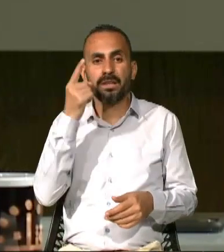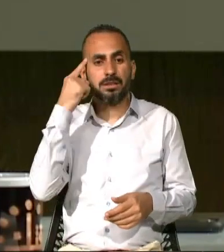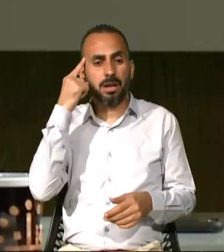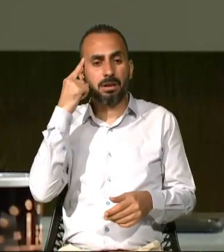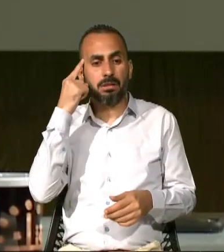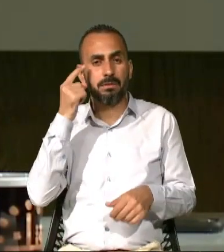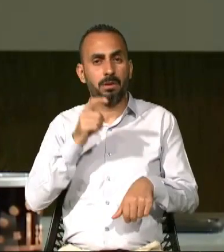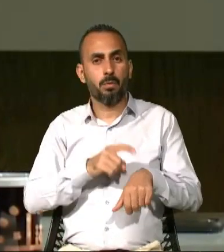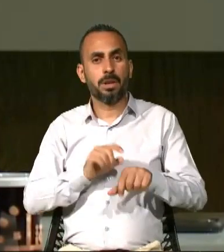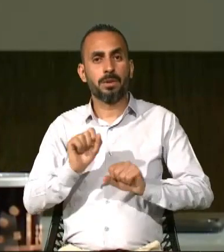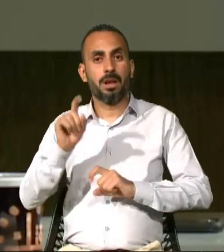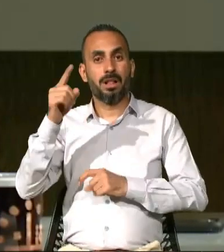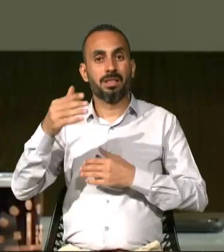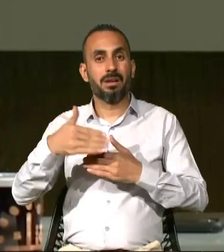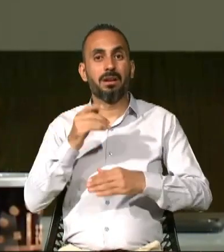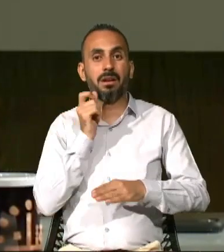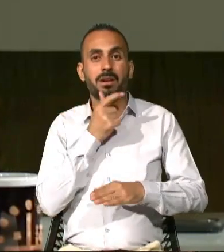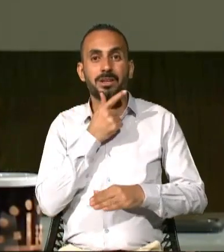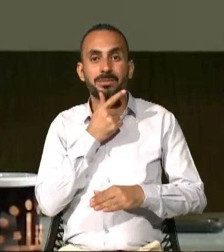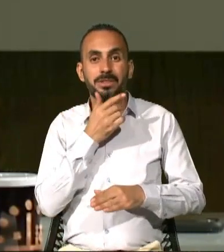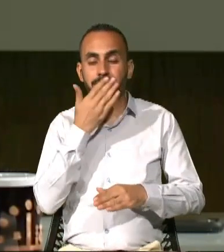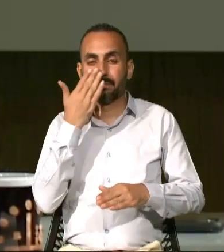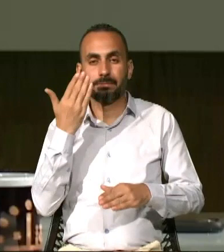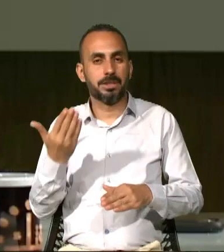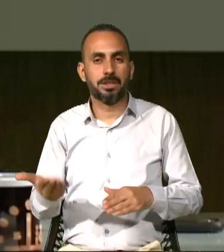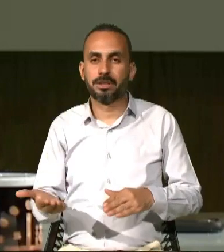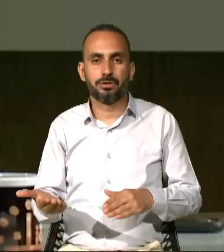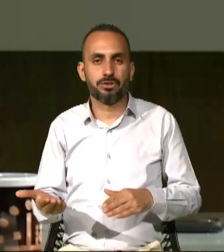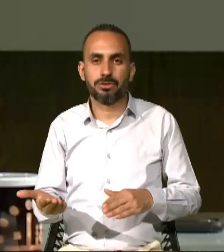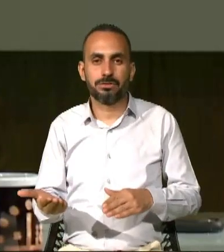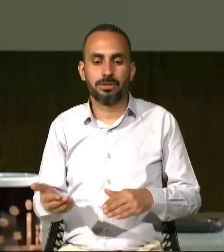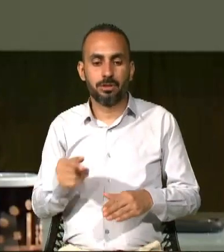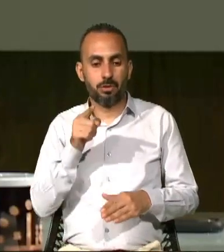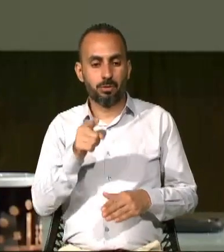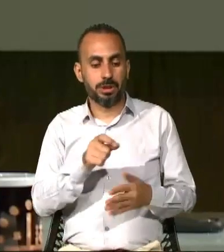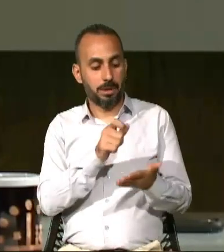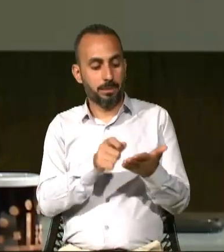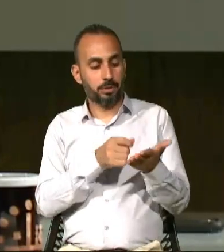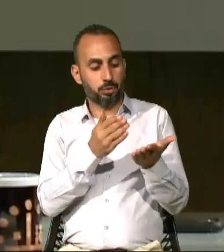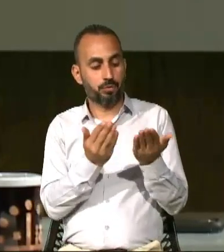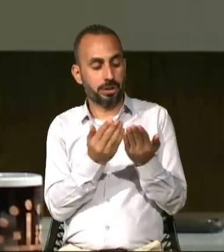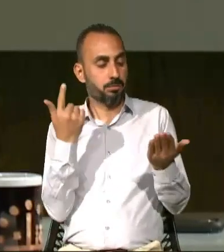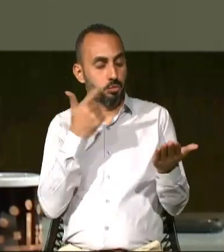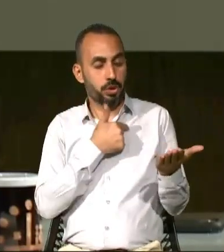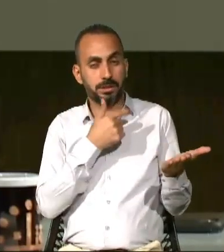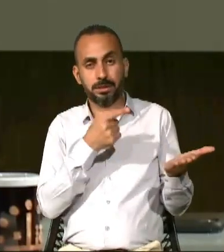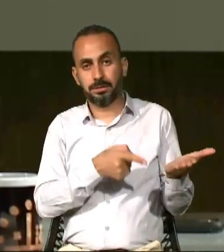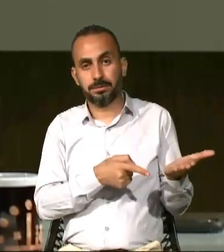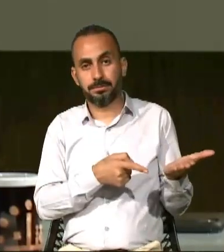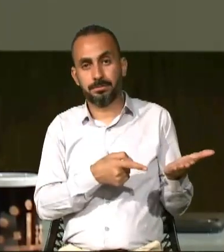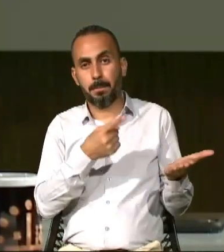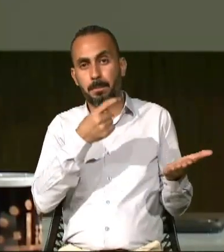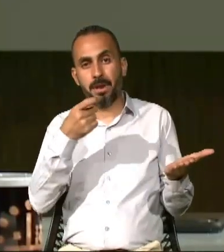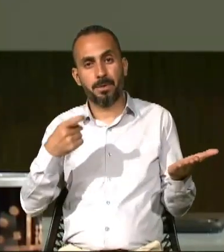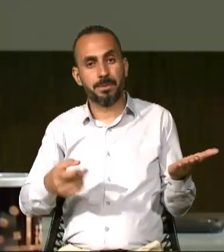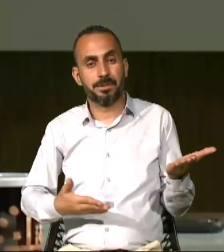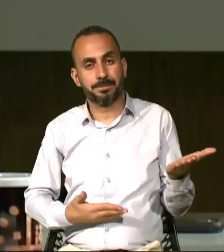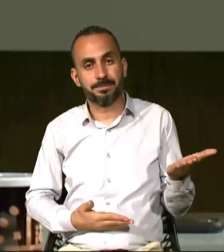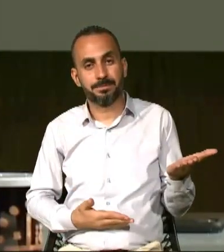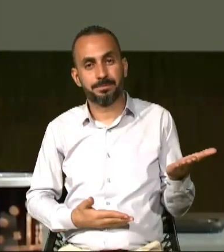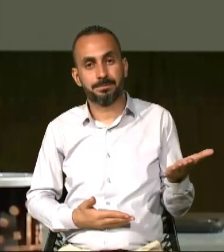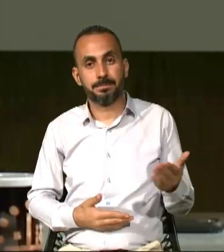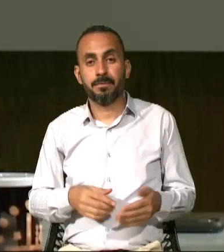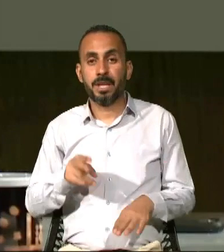امتى، وده كتابي 100%. طبعا طبعا. وانا كمان حابب اقول حاجه، اذا